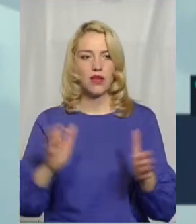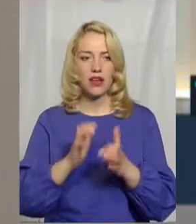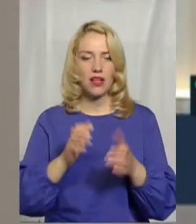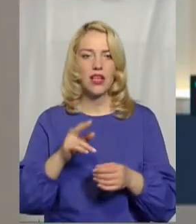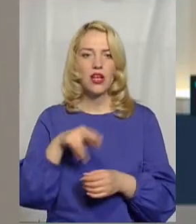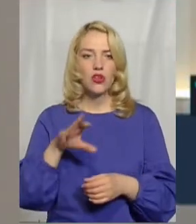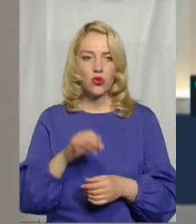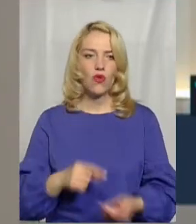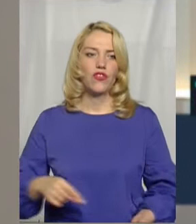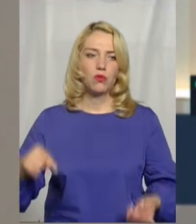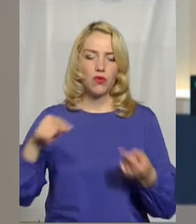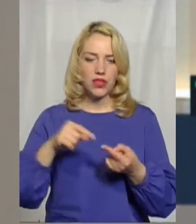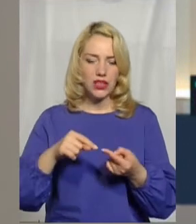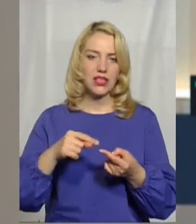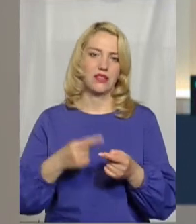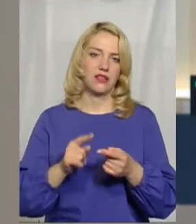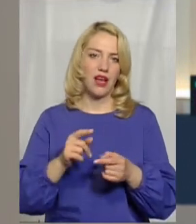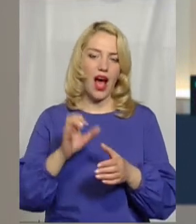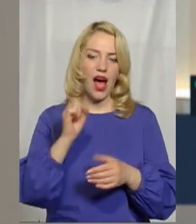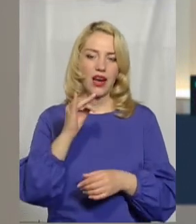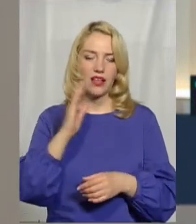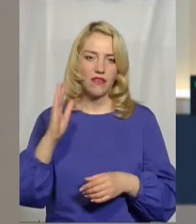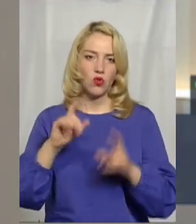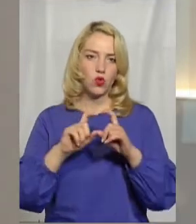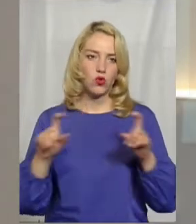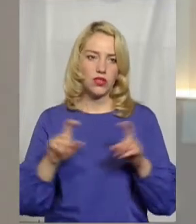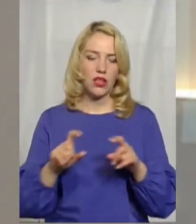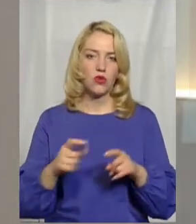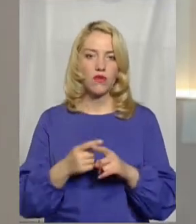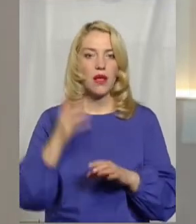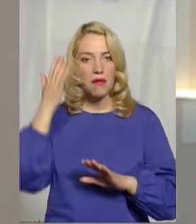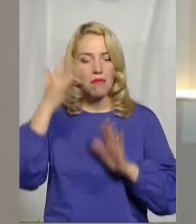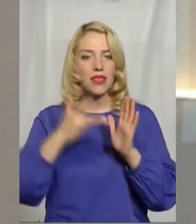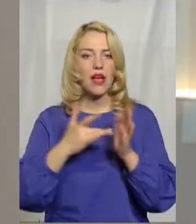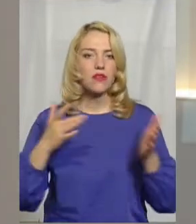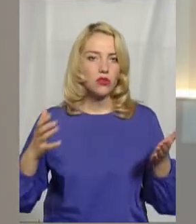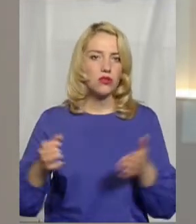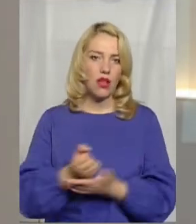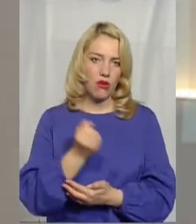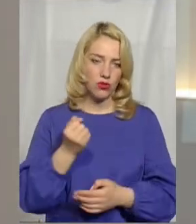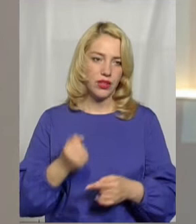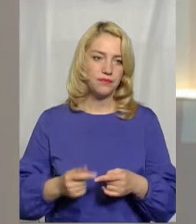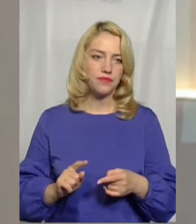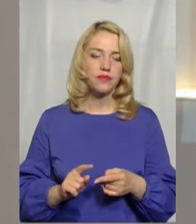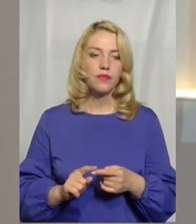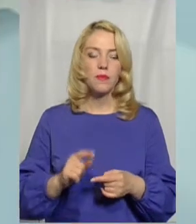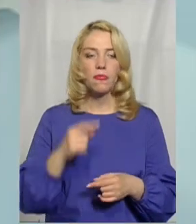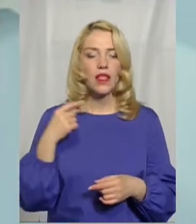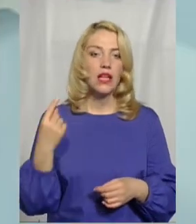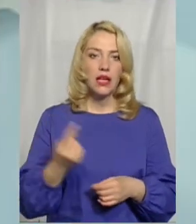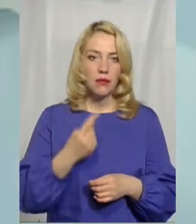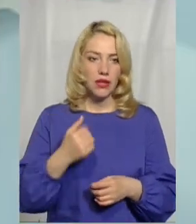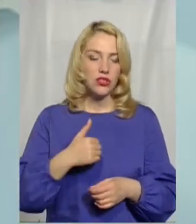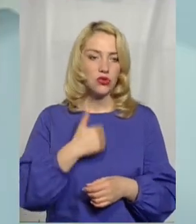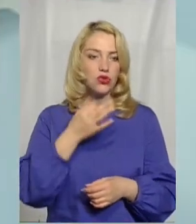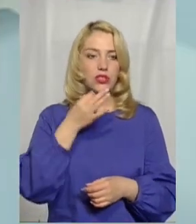установ. Мета досягнута. Мушу запитати, чи є подібний досвід в інших архівах? Ну, перш за все, напевно,